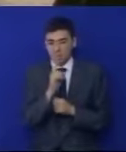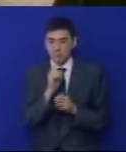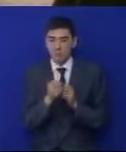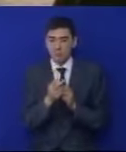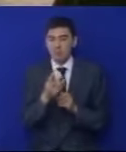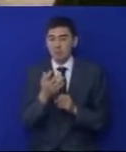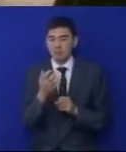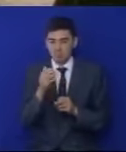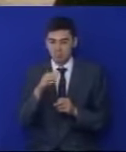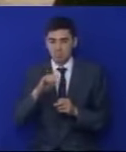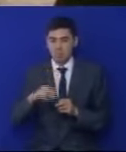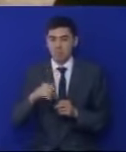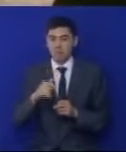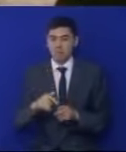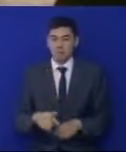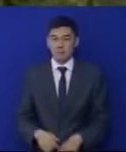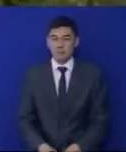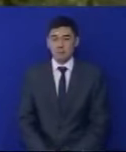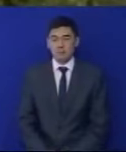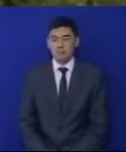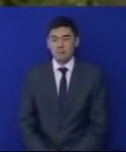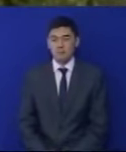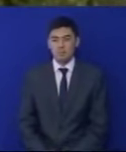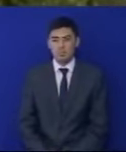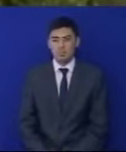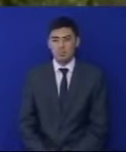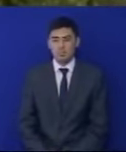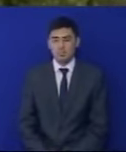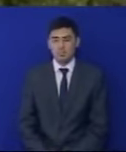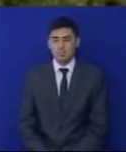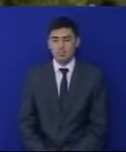12 500 теңге белгіленген. Эльмира Жүсінбек қызы, Мерей Жақманов, Семей, телеарнасы.